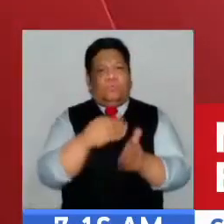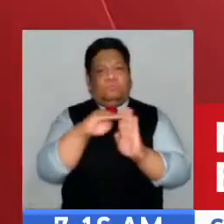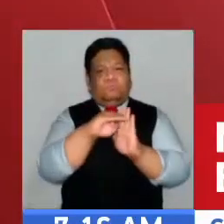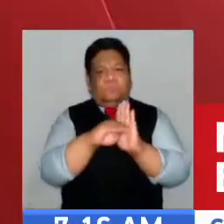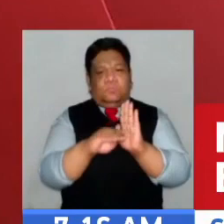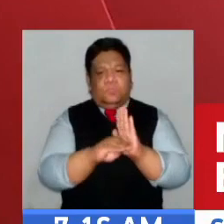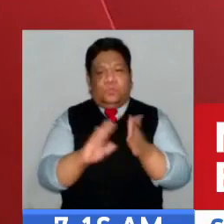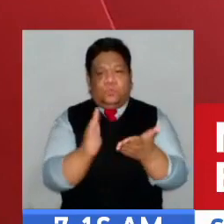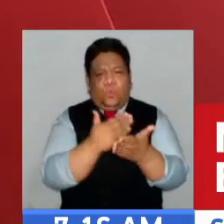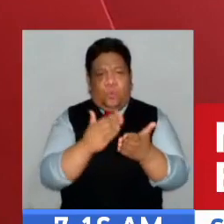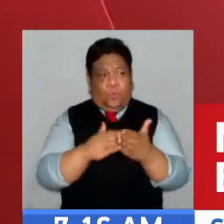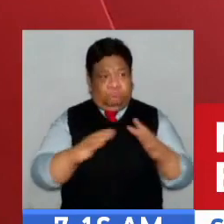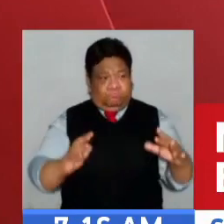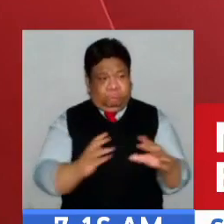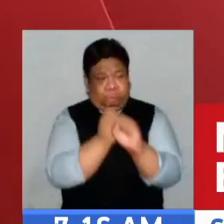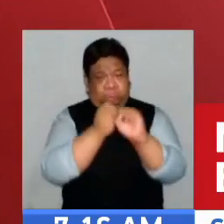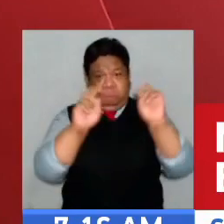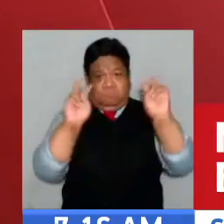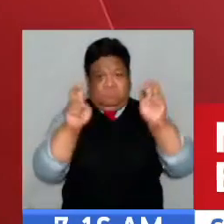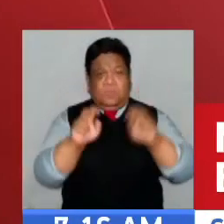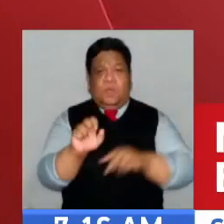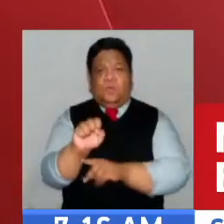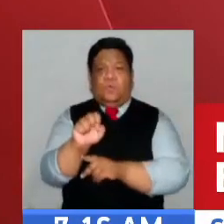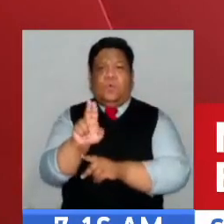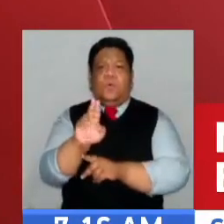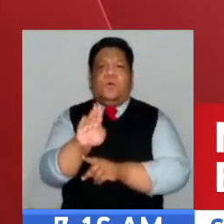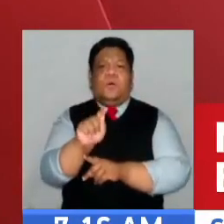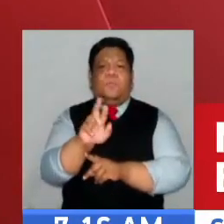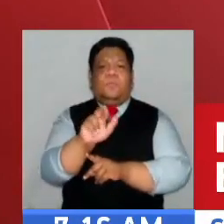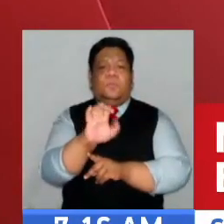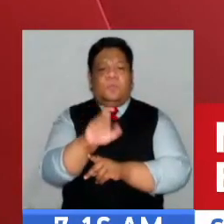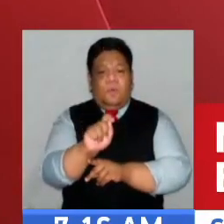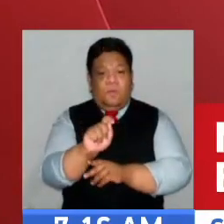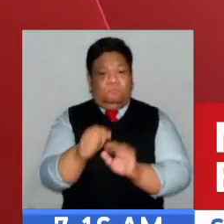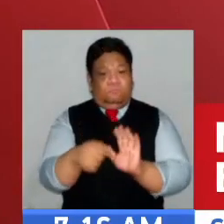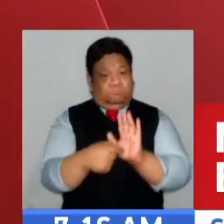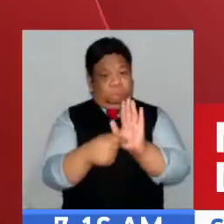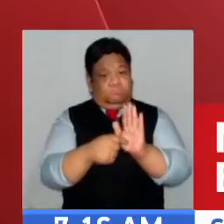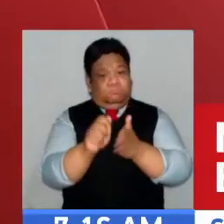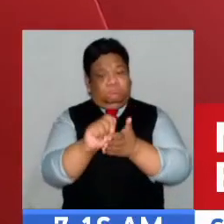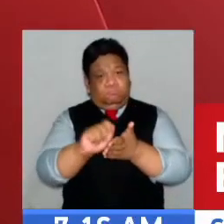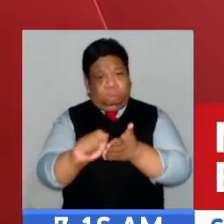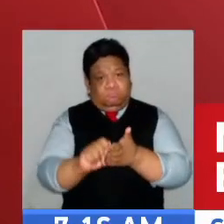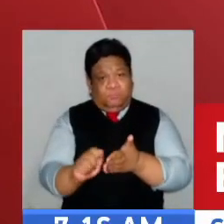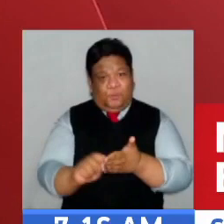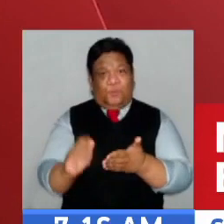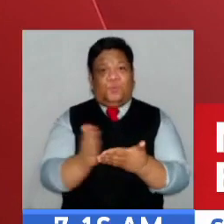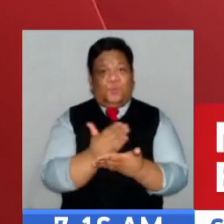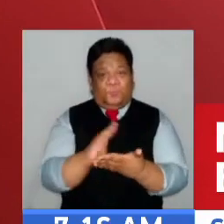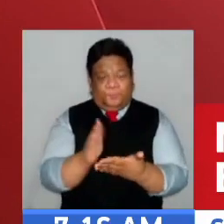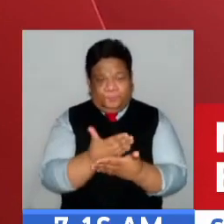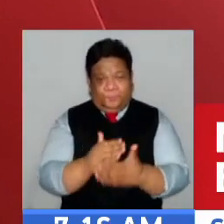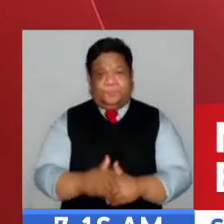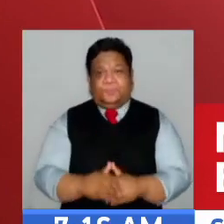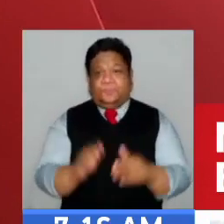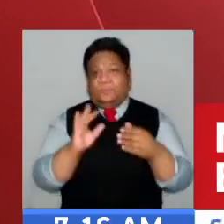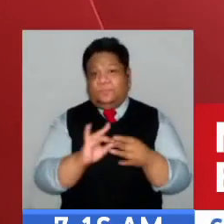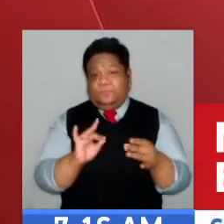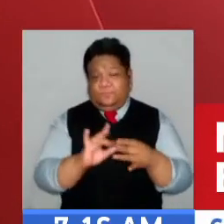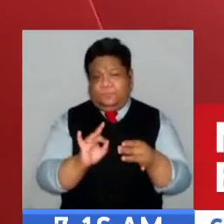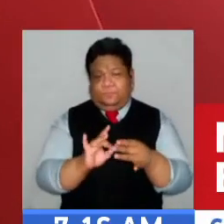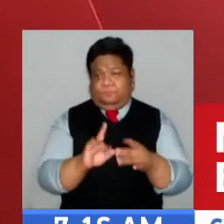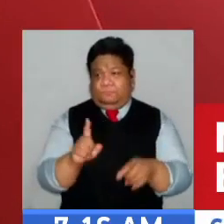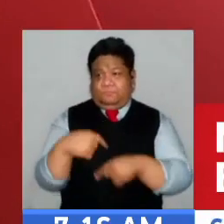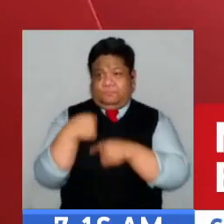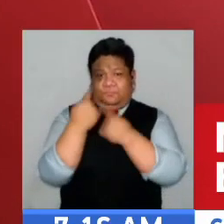siyang sa kanyang diary tungkol sa pagsusulat niya ng kanta. Kwento ni Ed, isang dekada na siyang, dekada